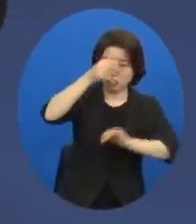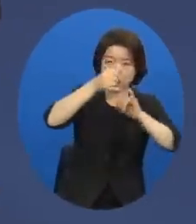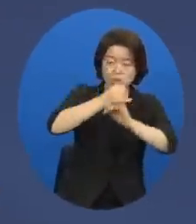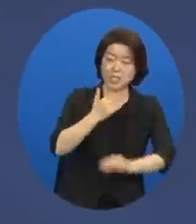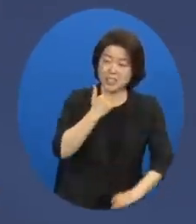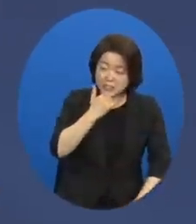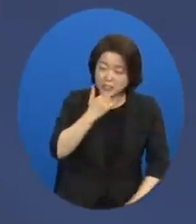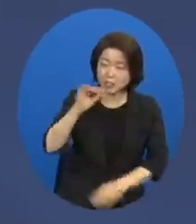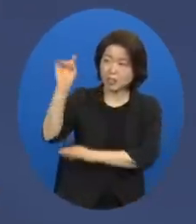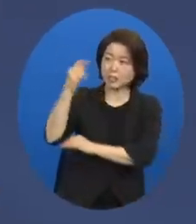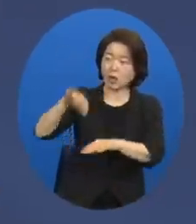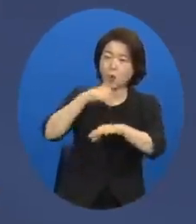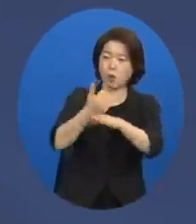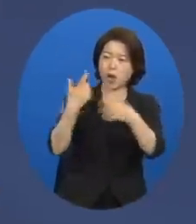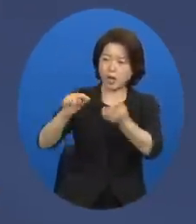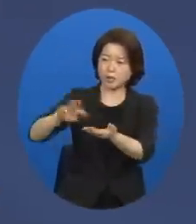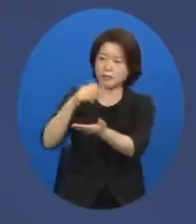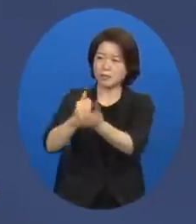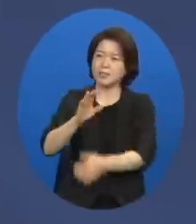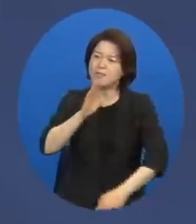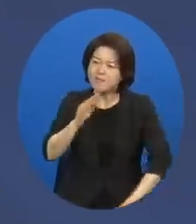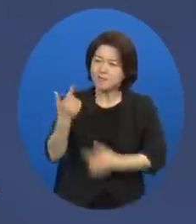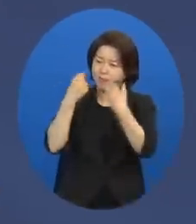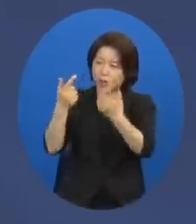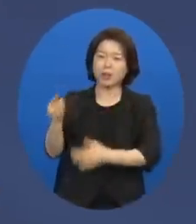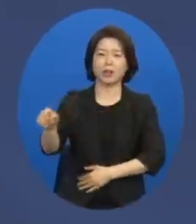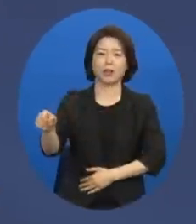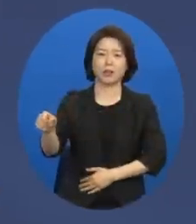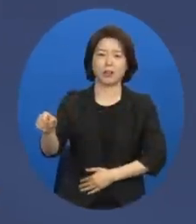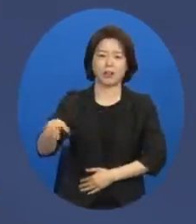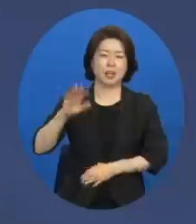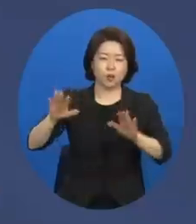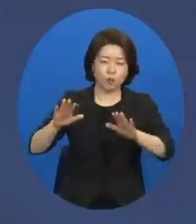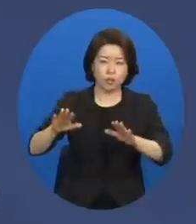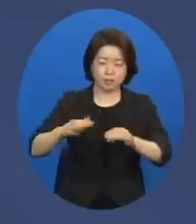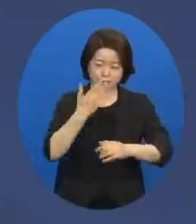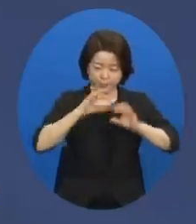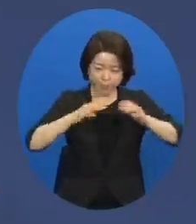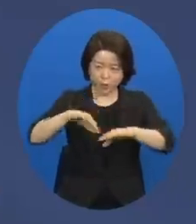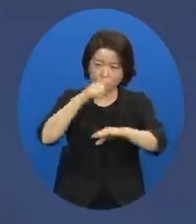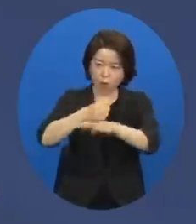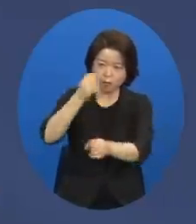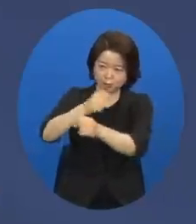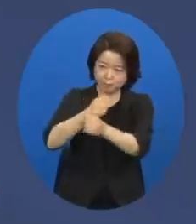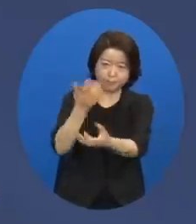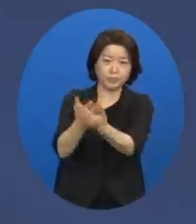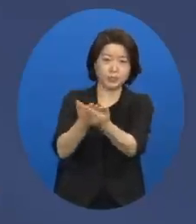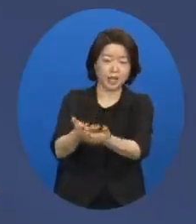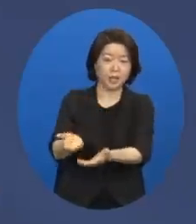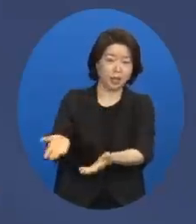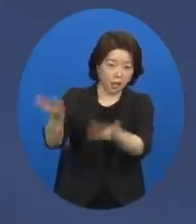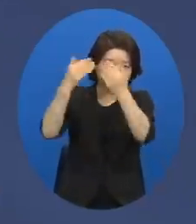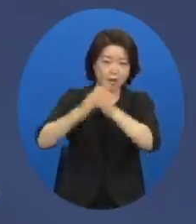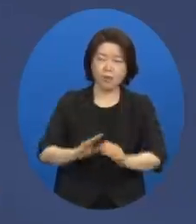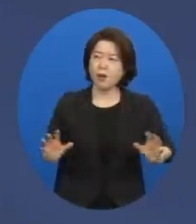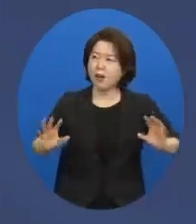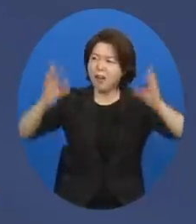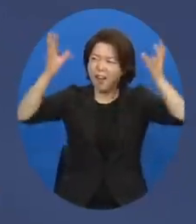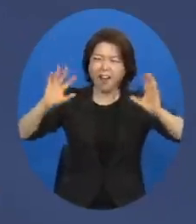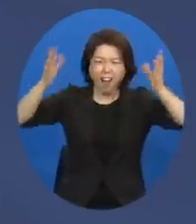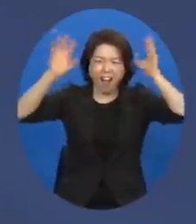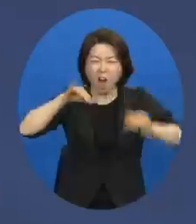기다리던 다윗왕 같은 메시아임에 틀림없어. 그러니까 우리 이스라엘 왕을 삼자. 그리고는 막 난리가